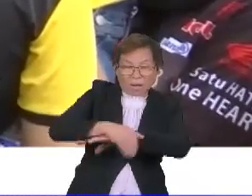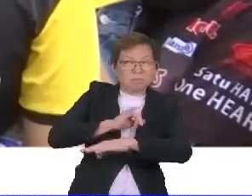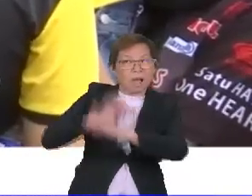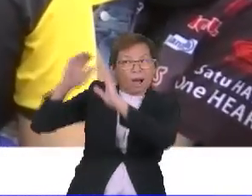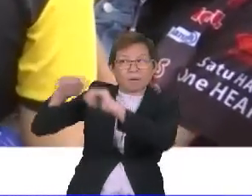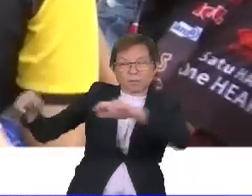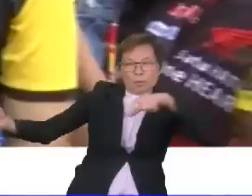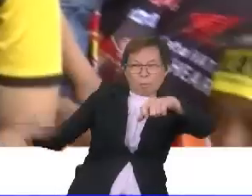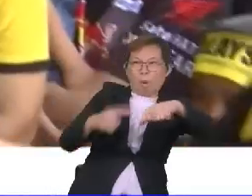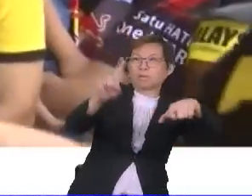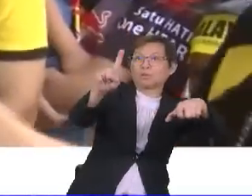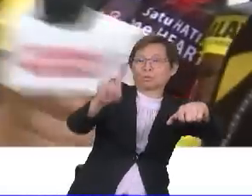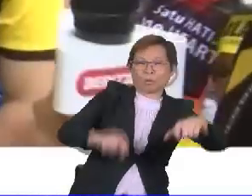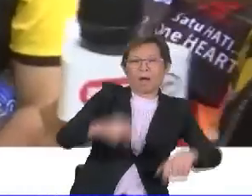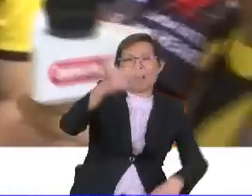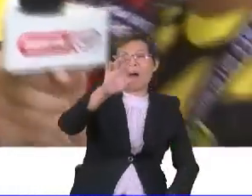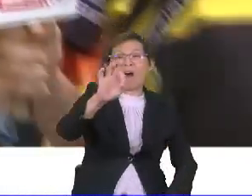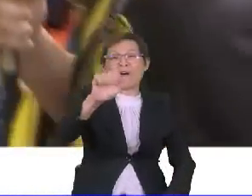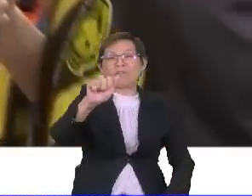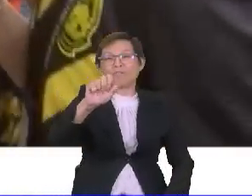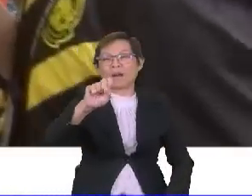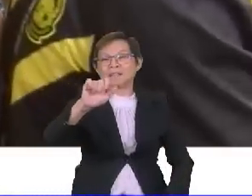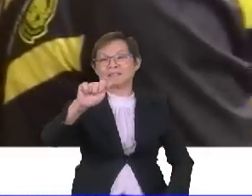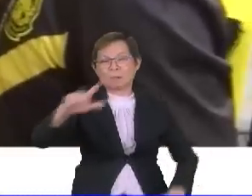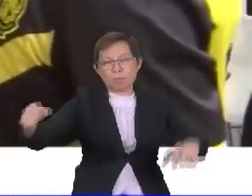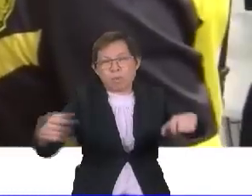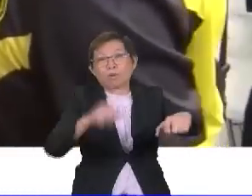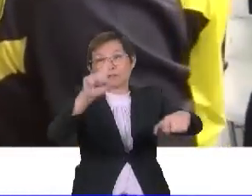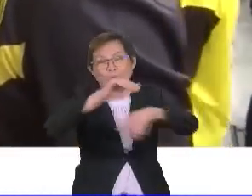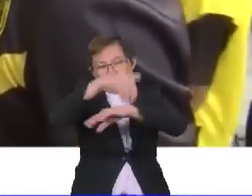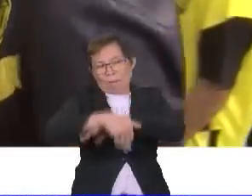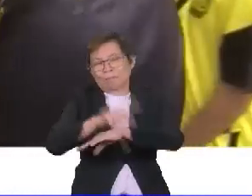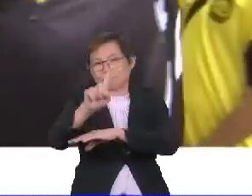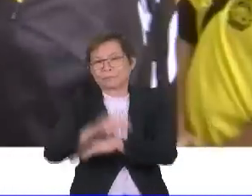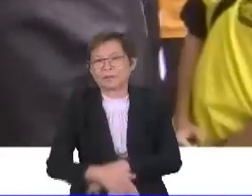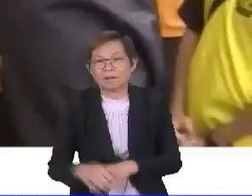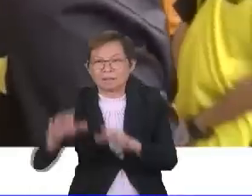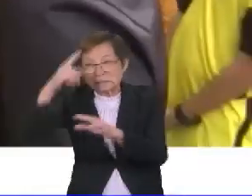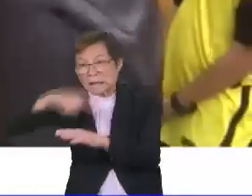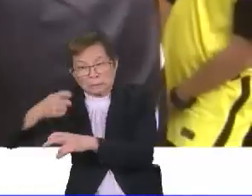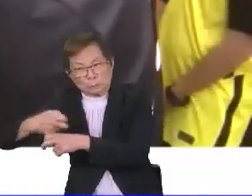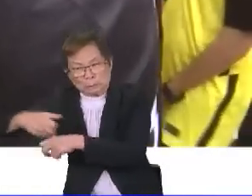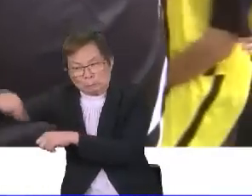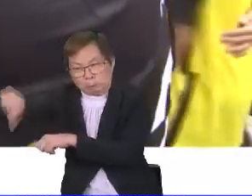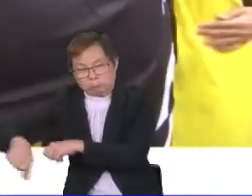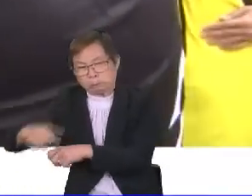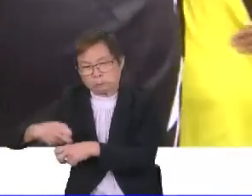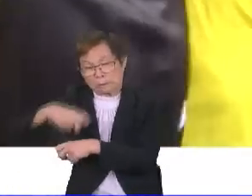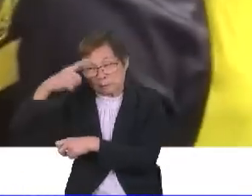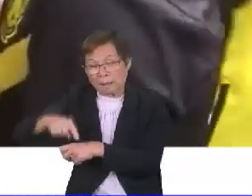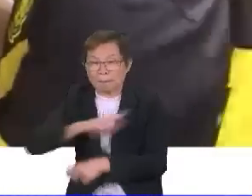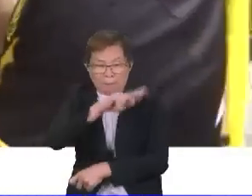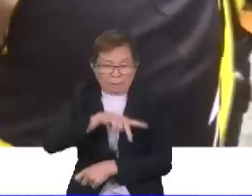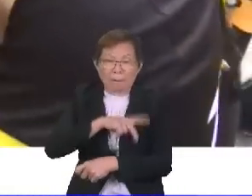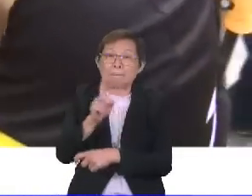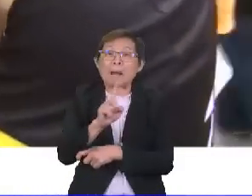biji untuk Salim kita tahu pasukan Thailand merupakan satu pasukan yang suka untuk dijinakkan tapi secara